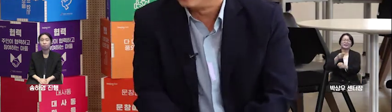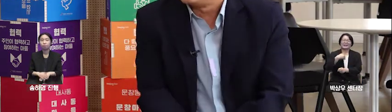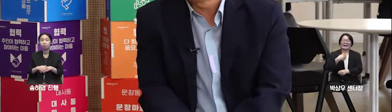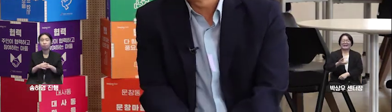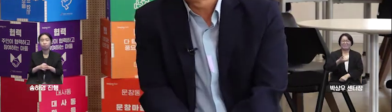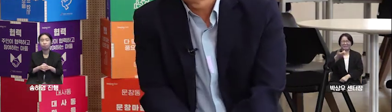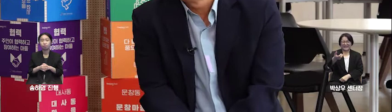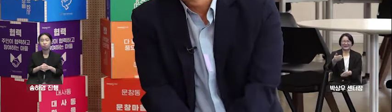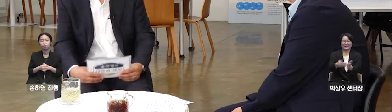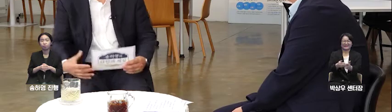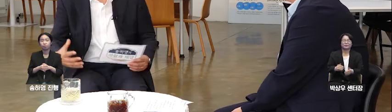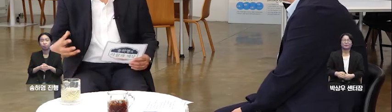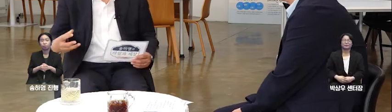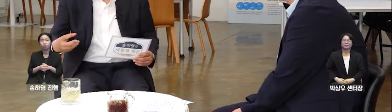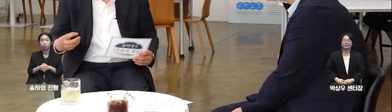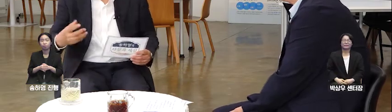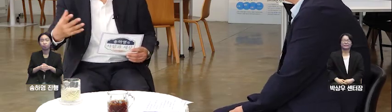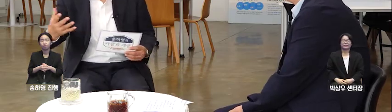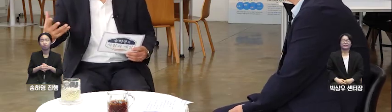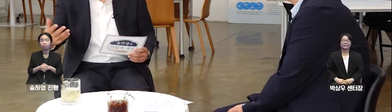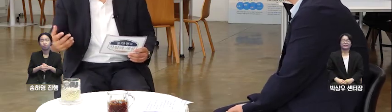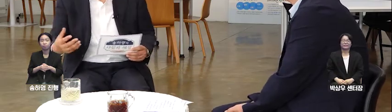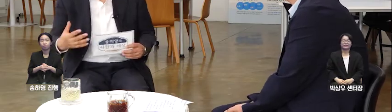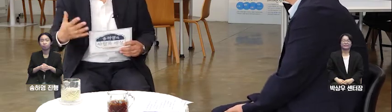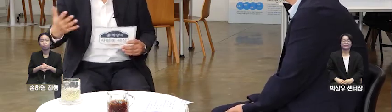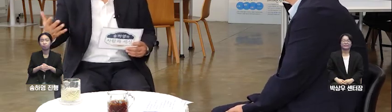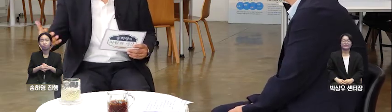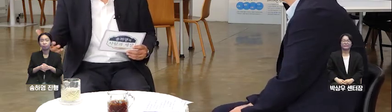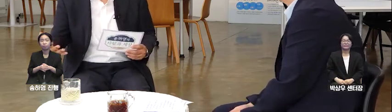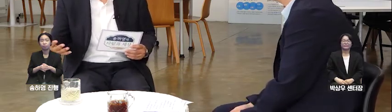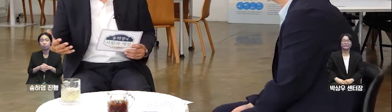있었습니다. 그래서 그